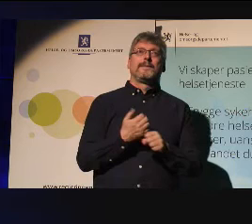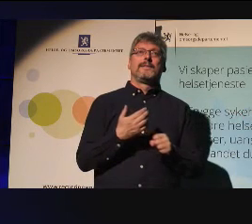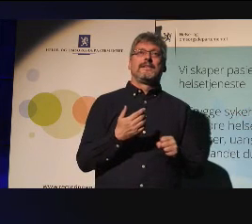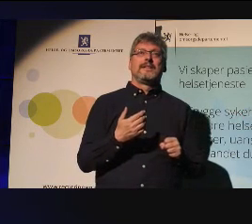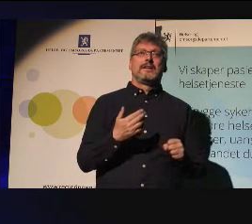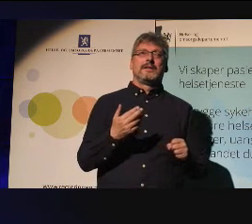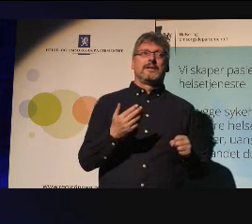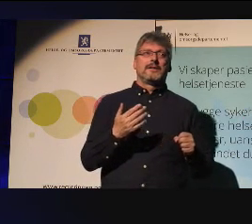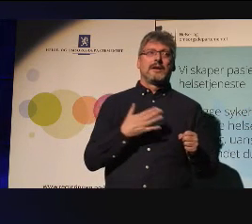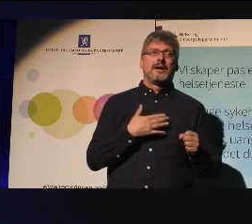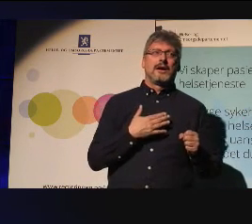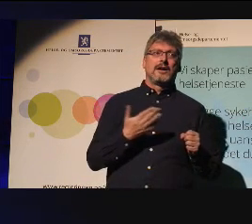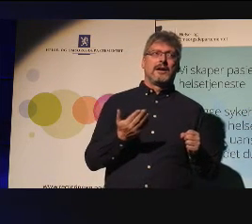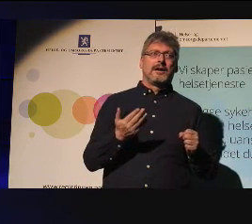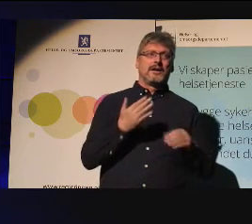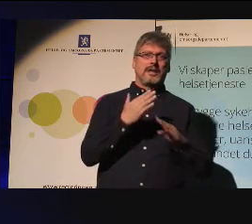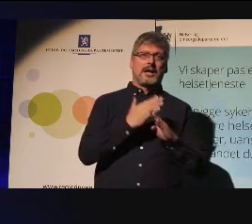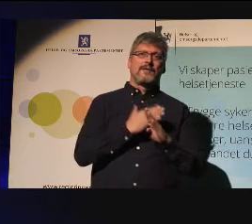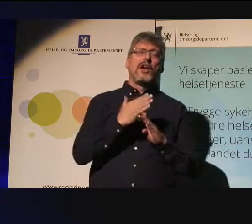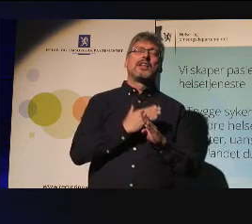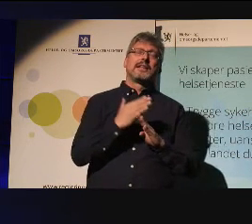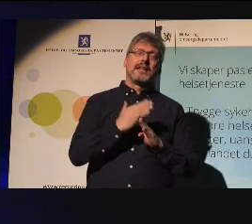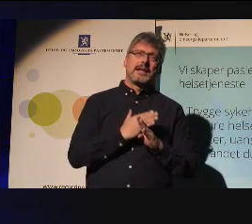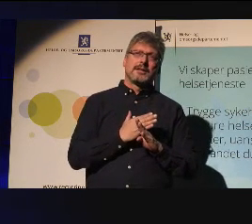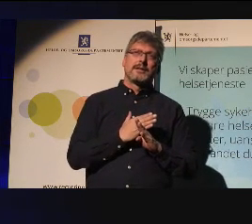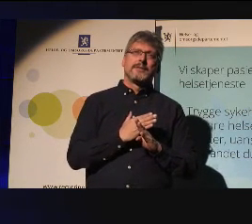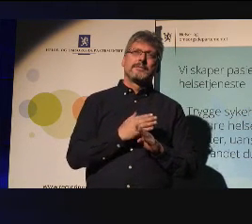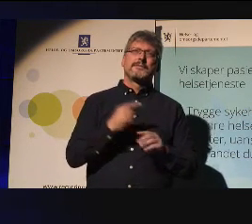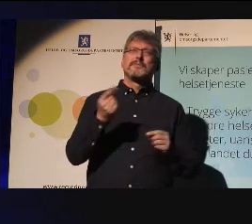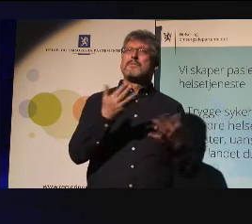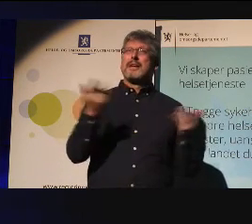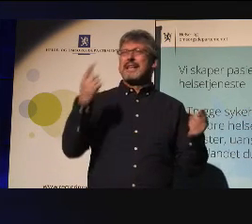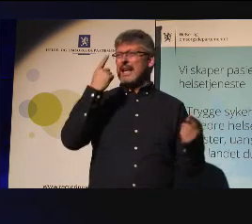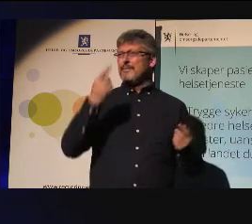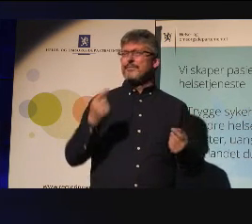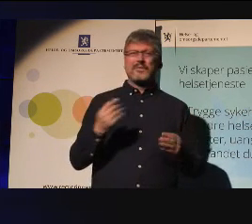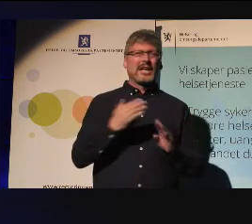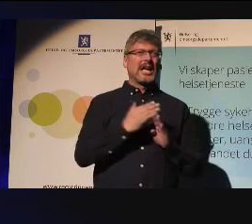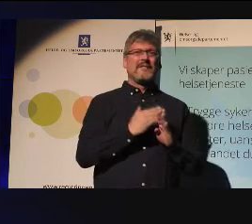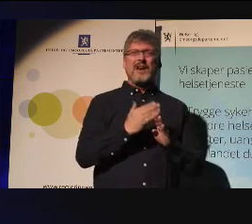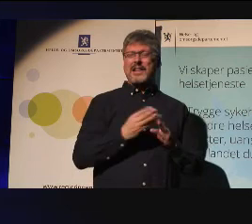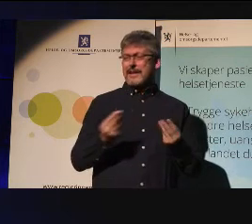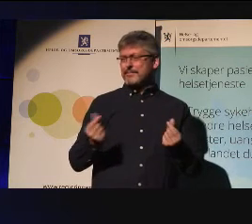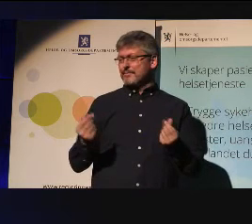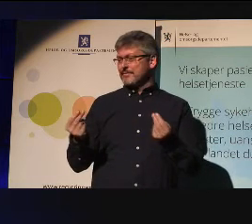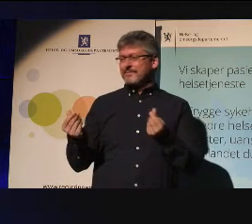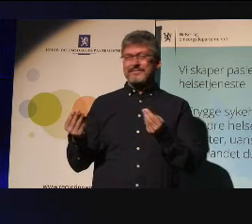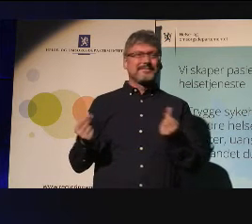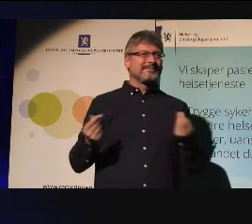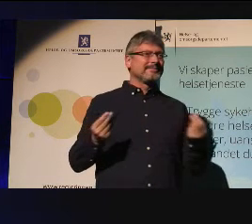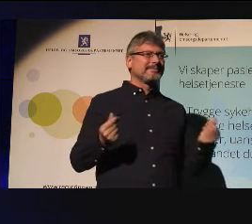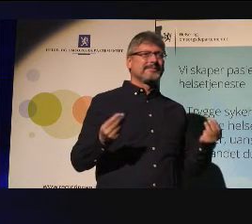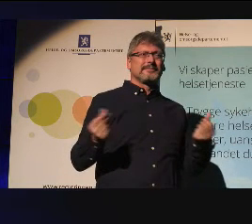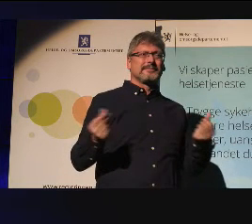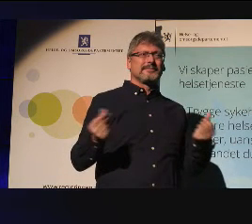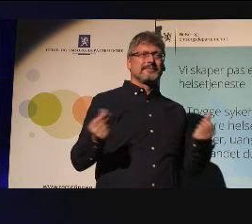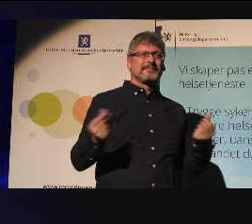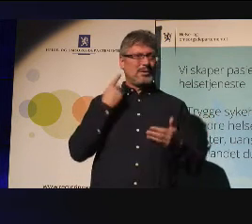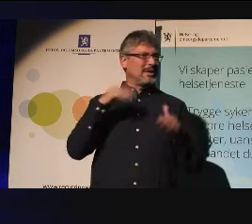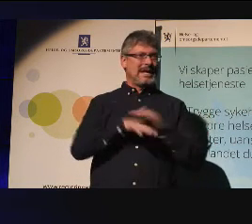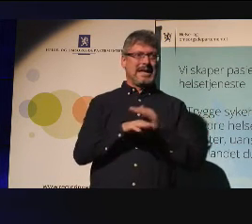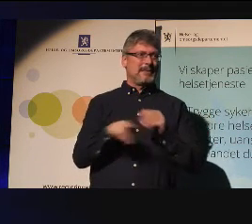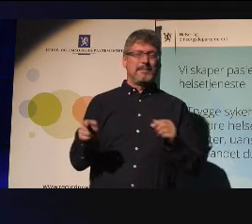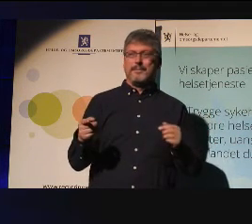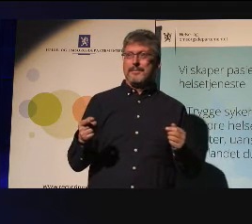Og noen tenker kanskje at kvalitet det litt som ullent begrep som ikke hører hjemme i en verktøykasse